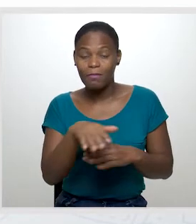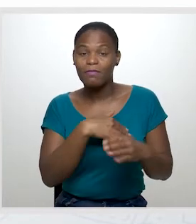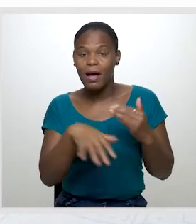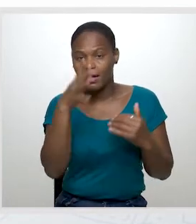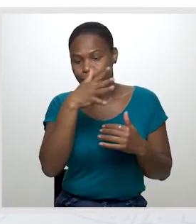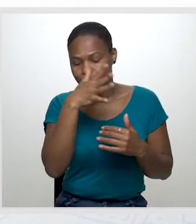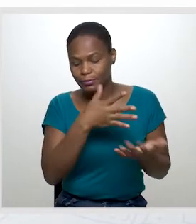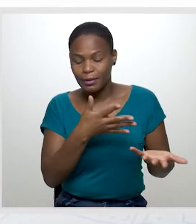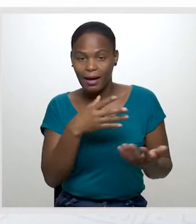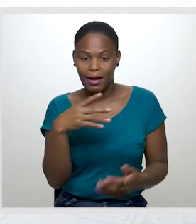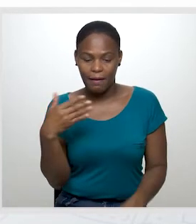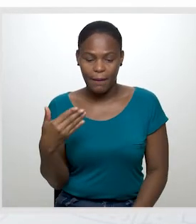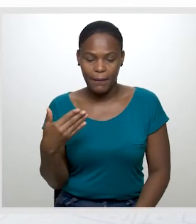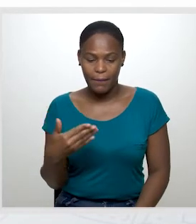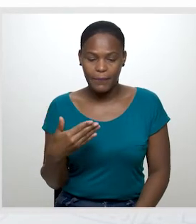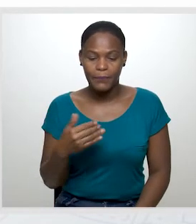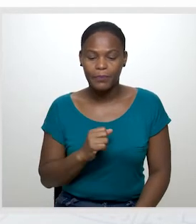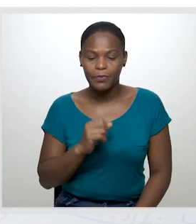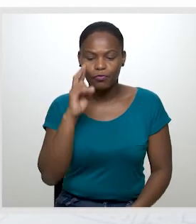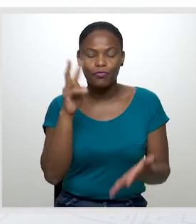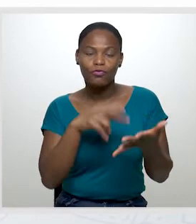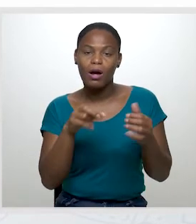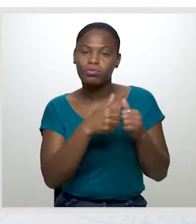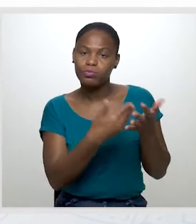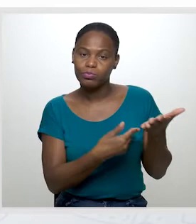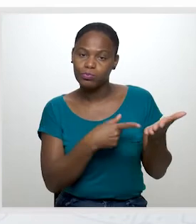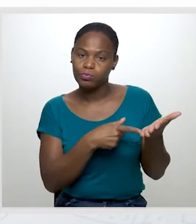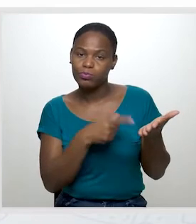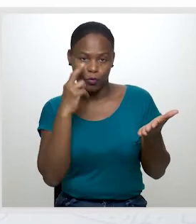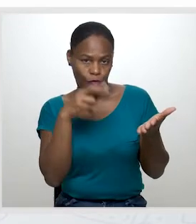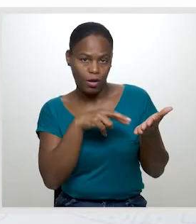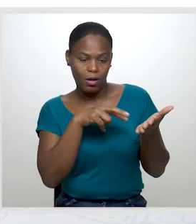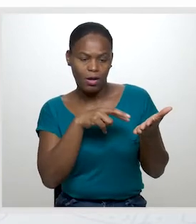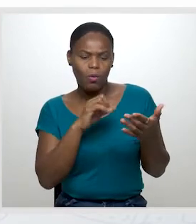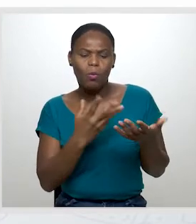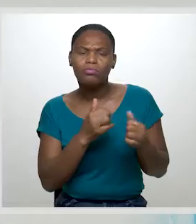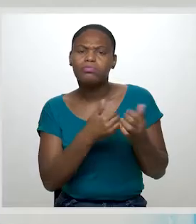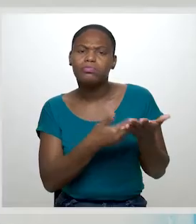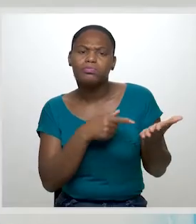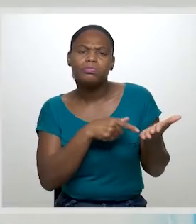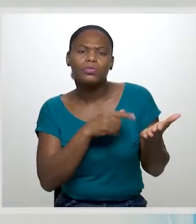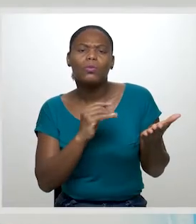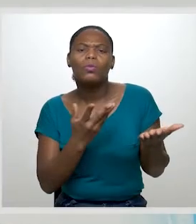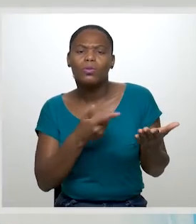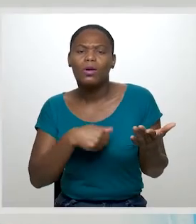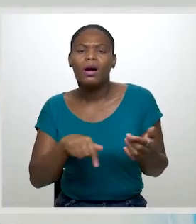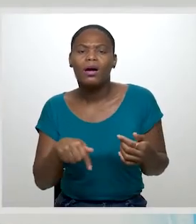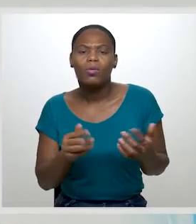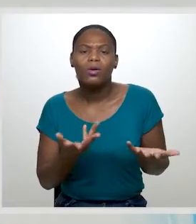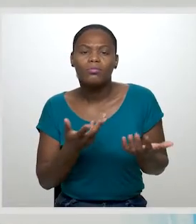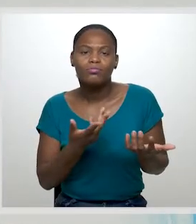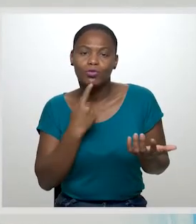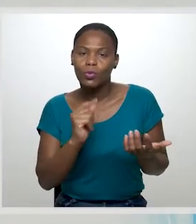passer à l'activité 1. Observe le document. Alors quel type de document avons-nous?